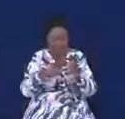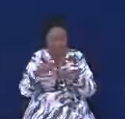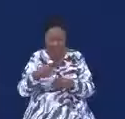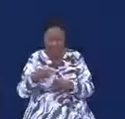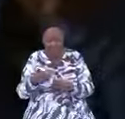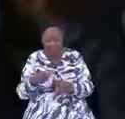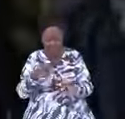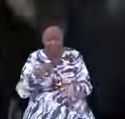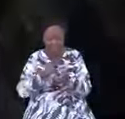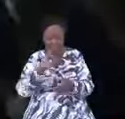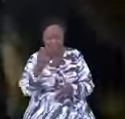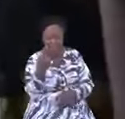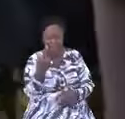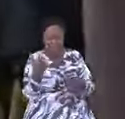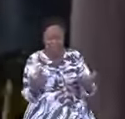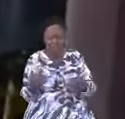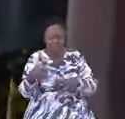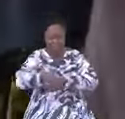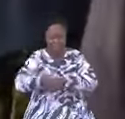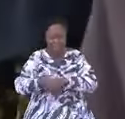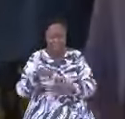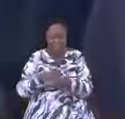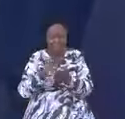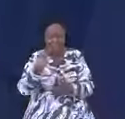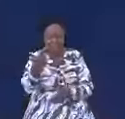au nom de jésus